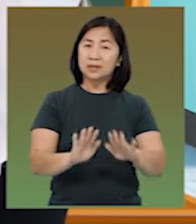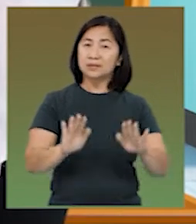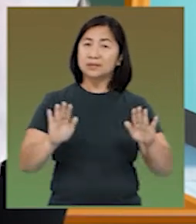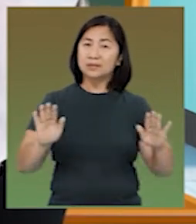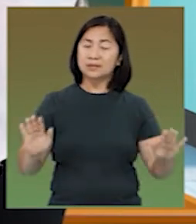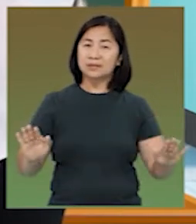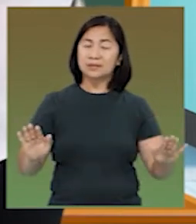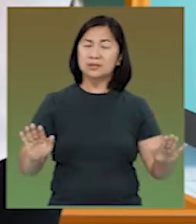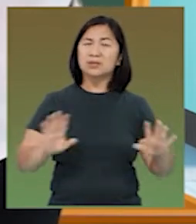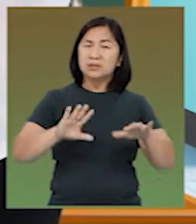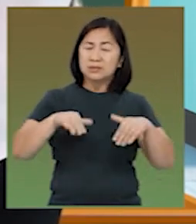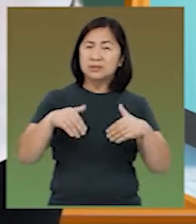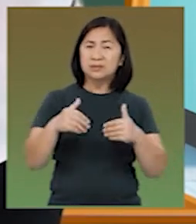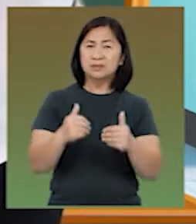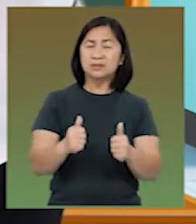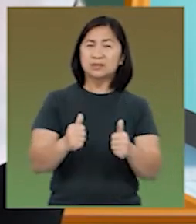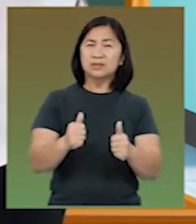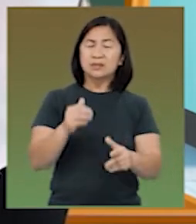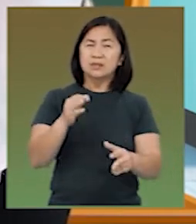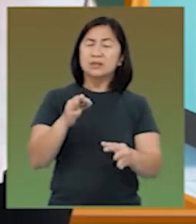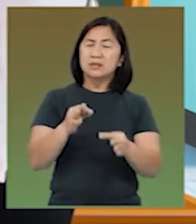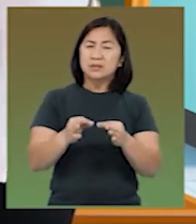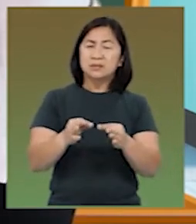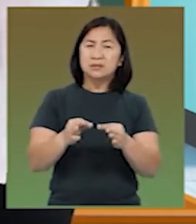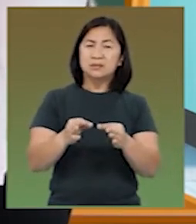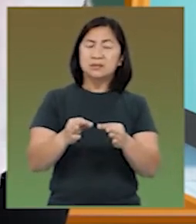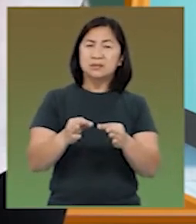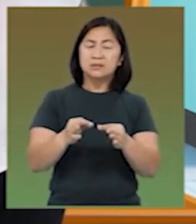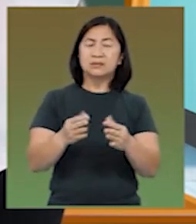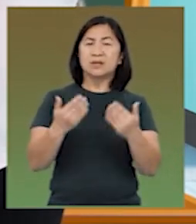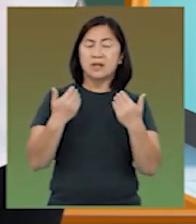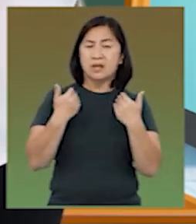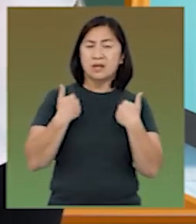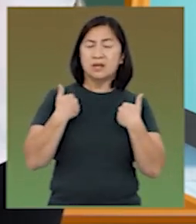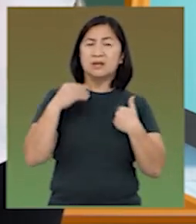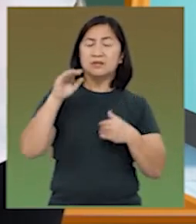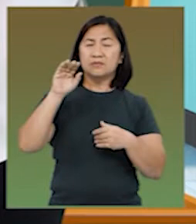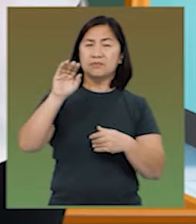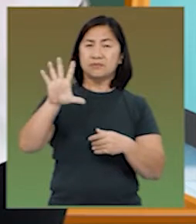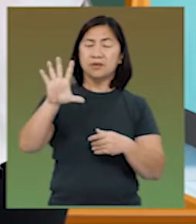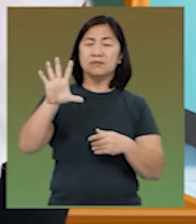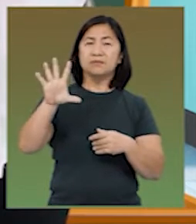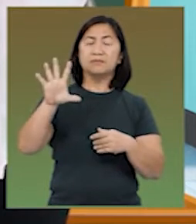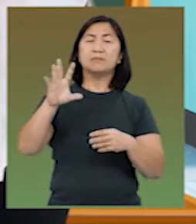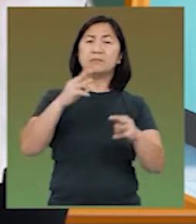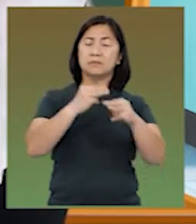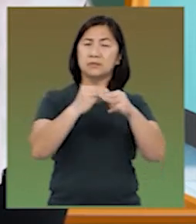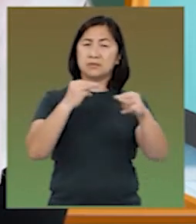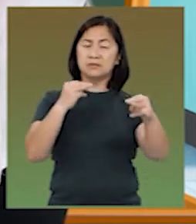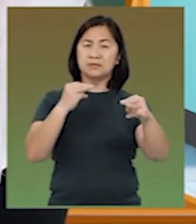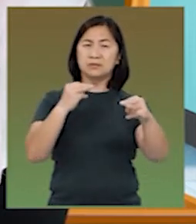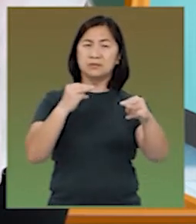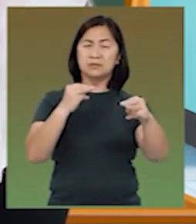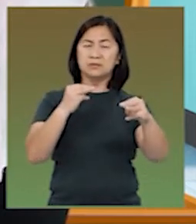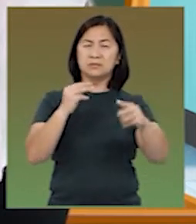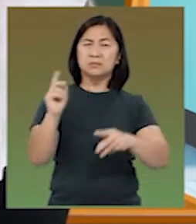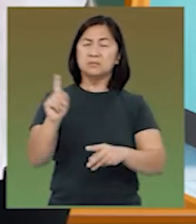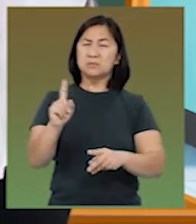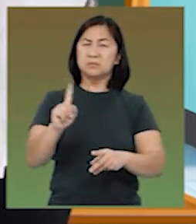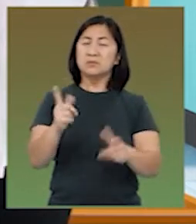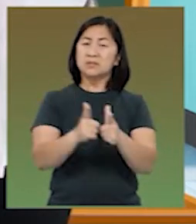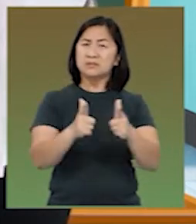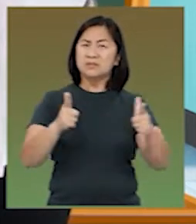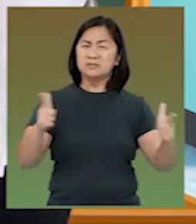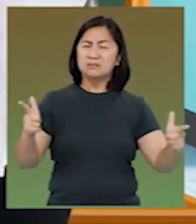Mga bata, paano naman kung mayroong 5 meters? Ano kaya ang haba nito